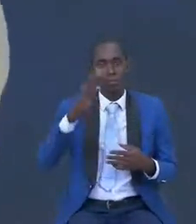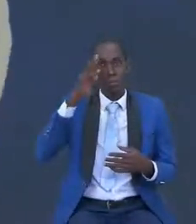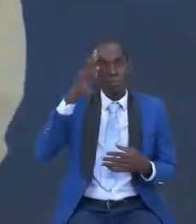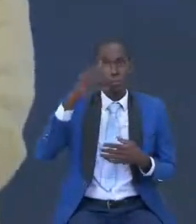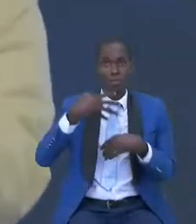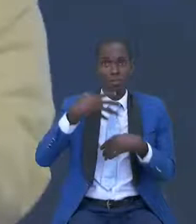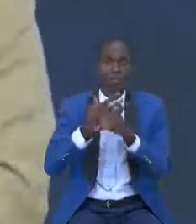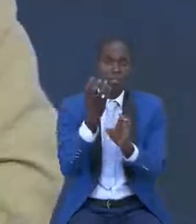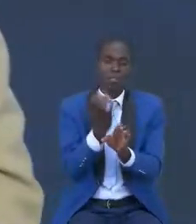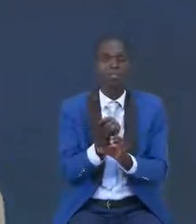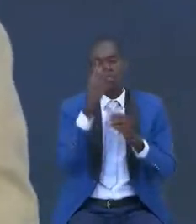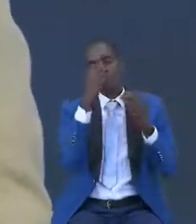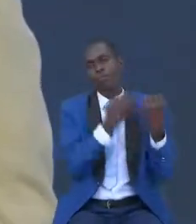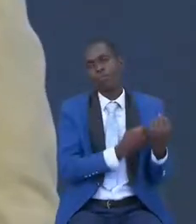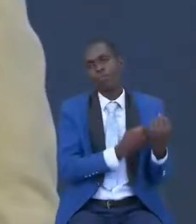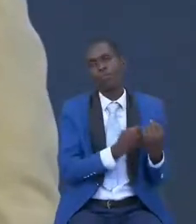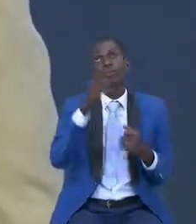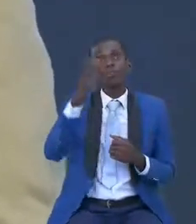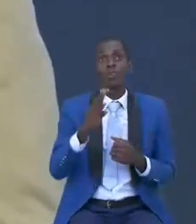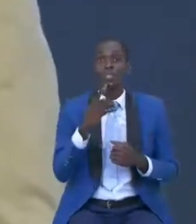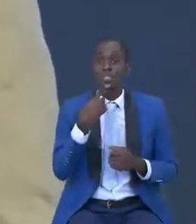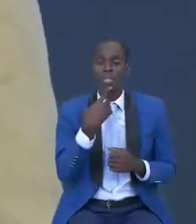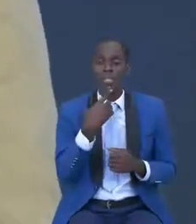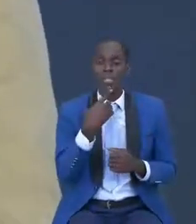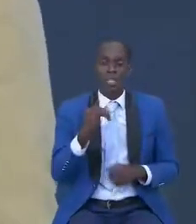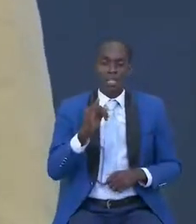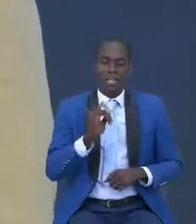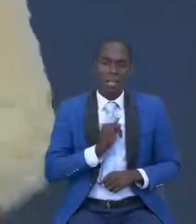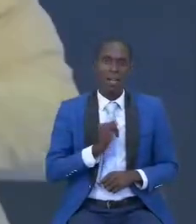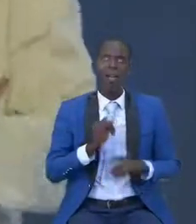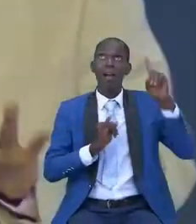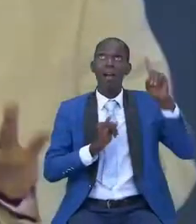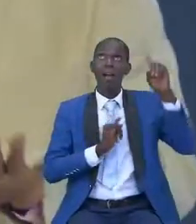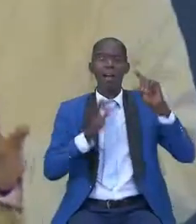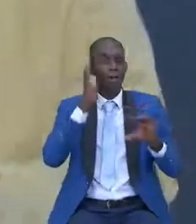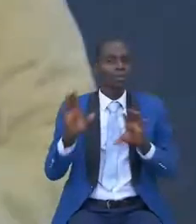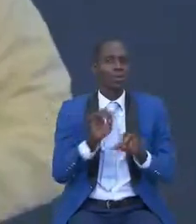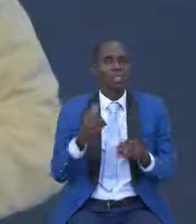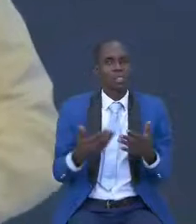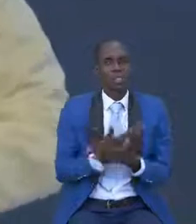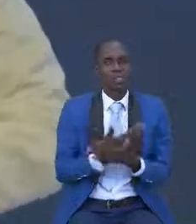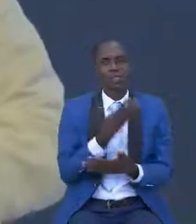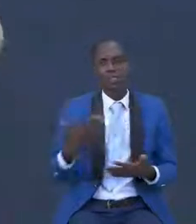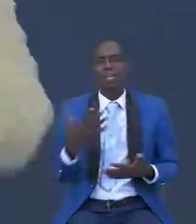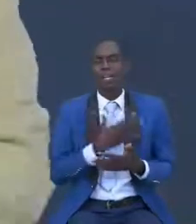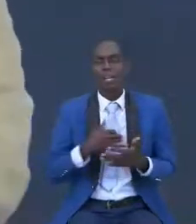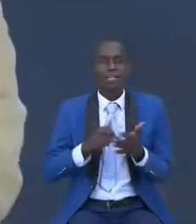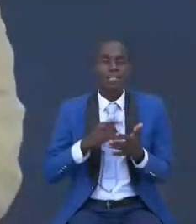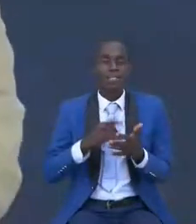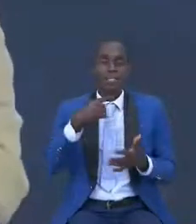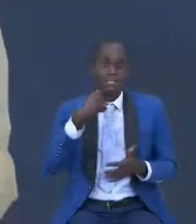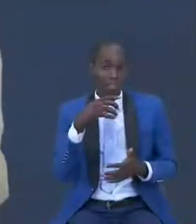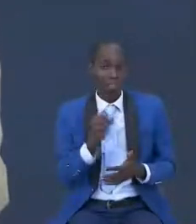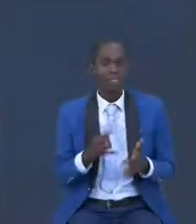Ayons alors la foi créatrice. La foi créatrice, Dieu dit, je ferai une chose